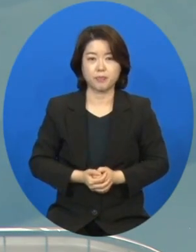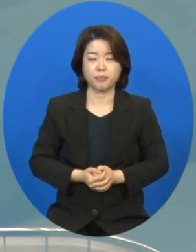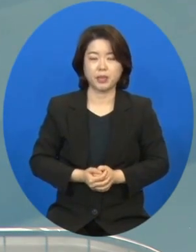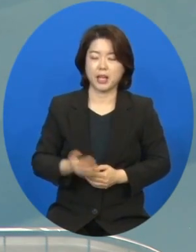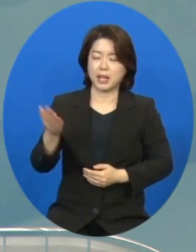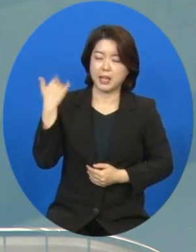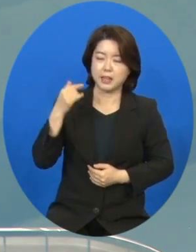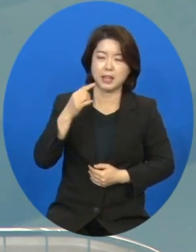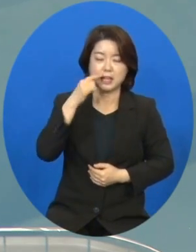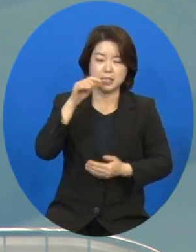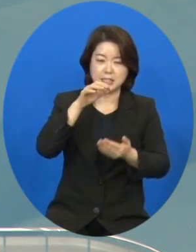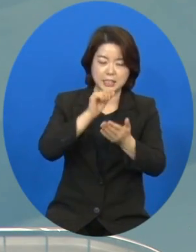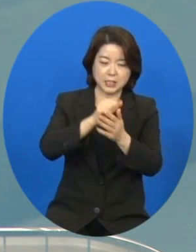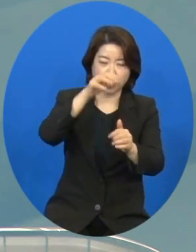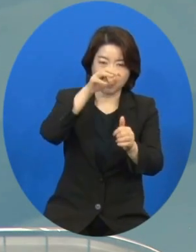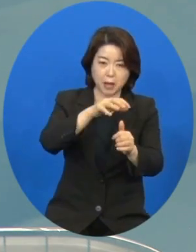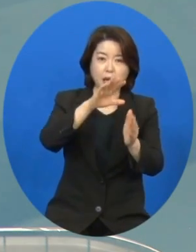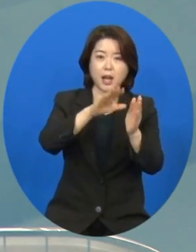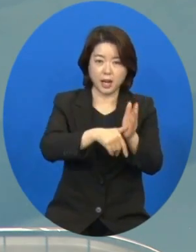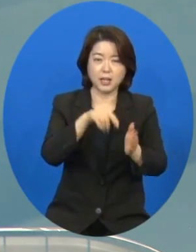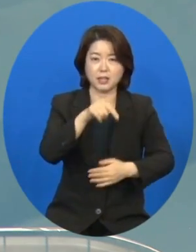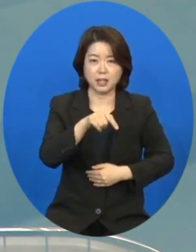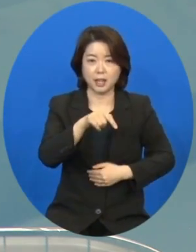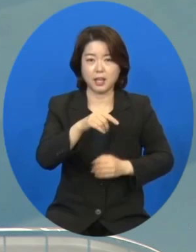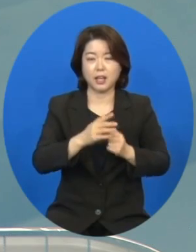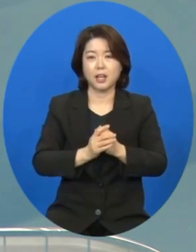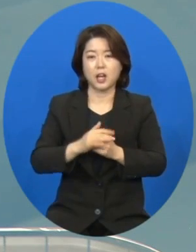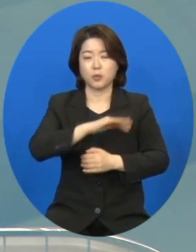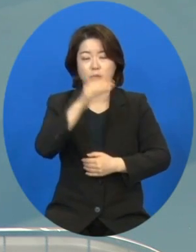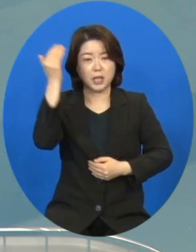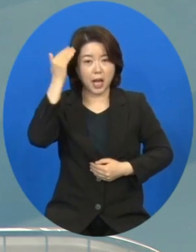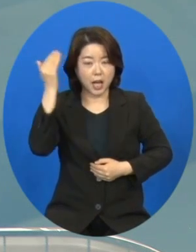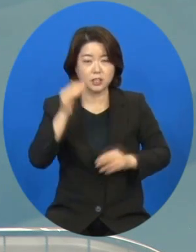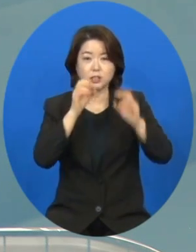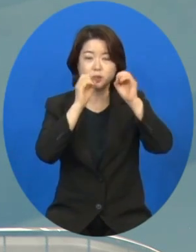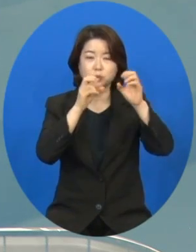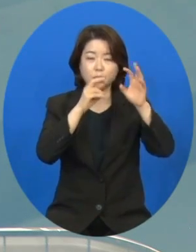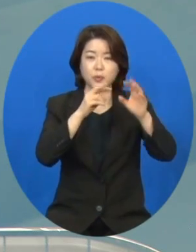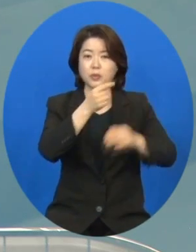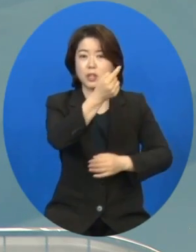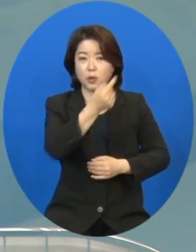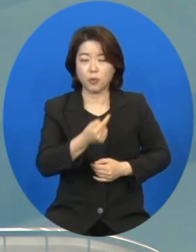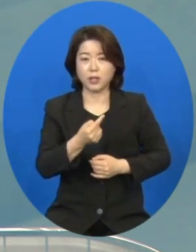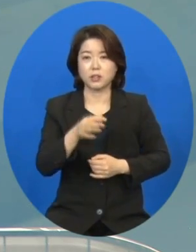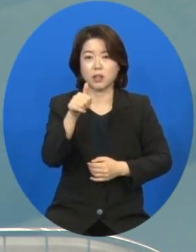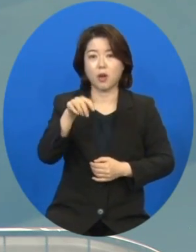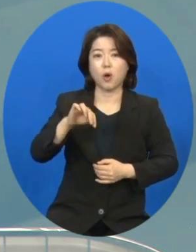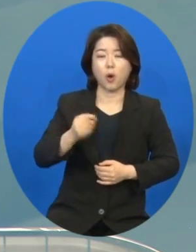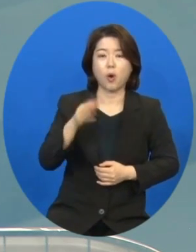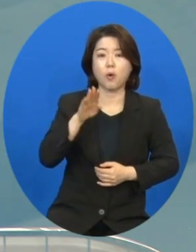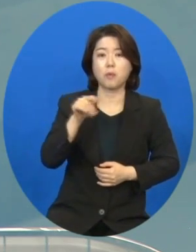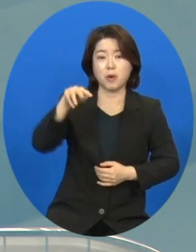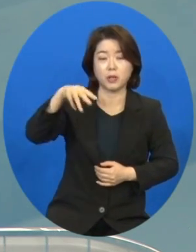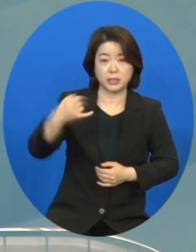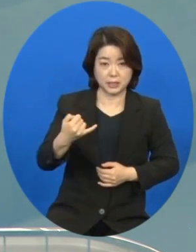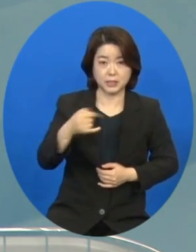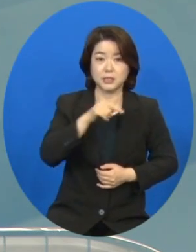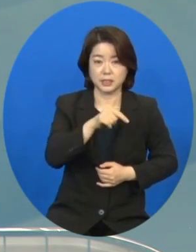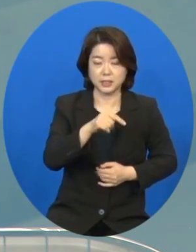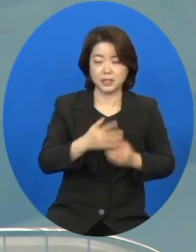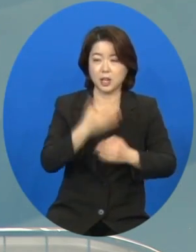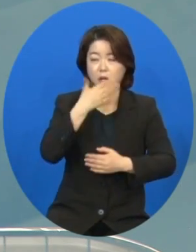구한말에 우리 한국에 선교사로 오셨던 헐버트 선교사님이 복음